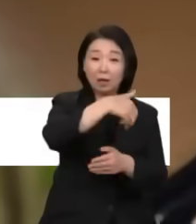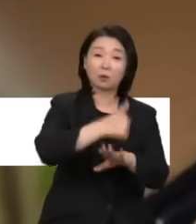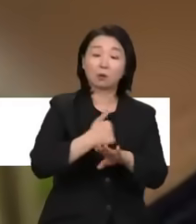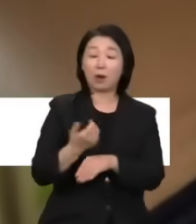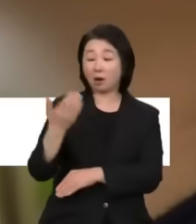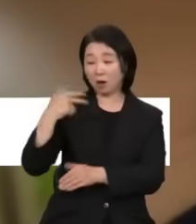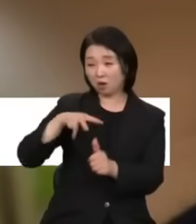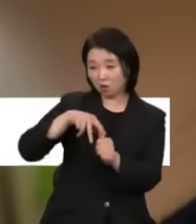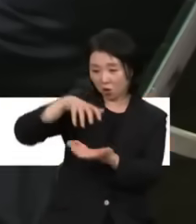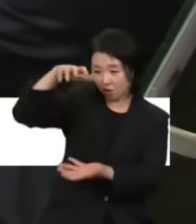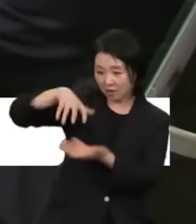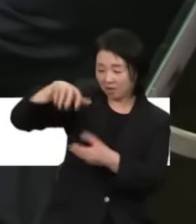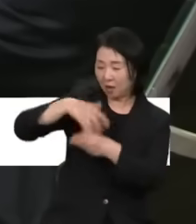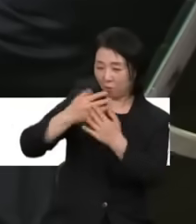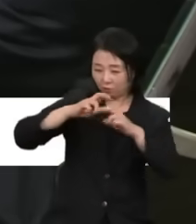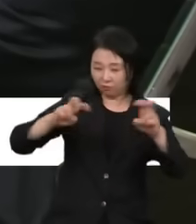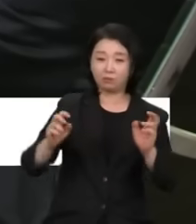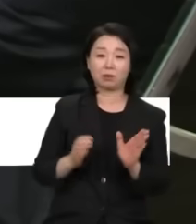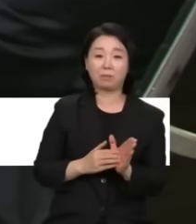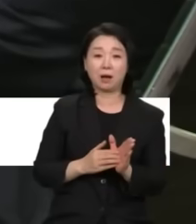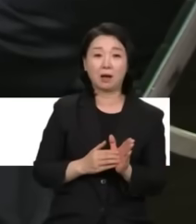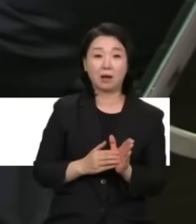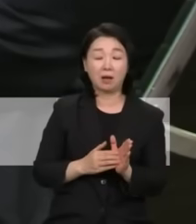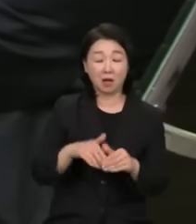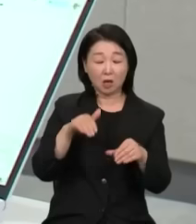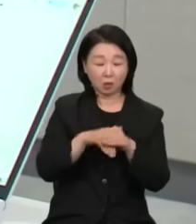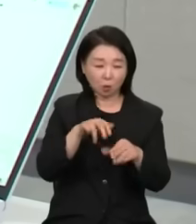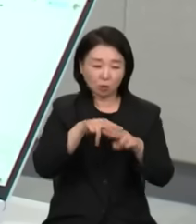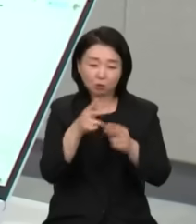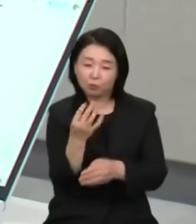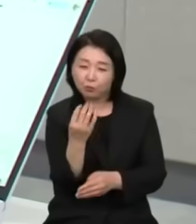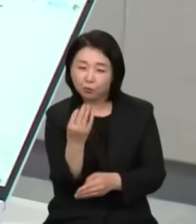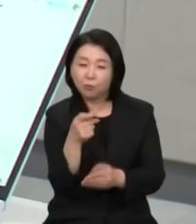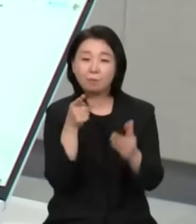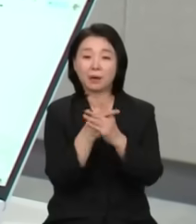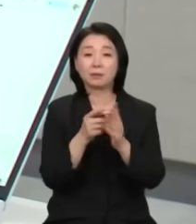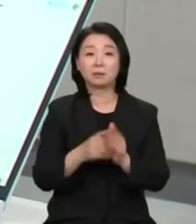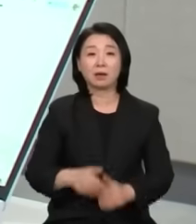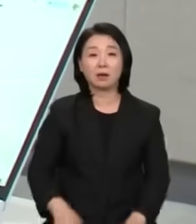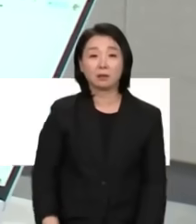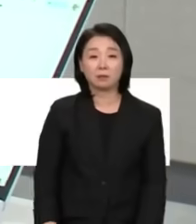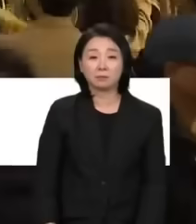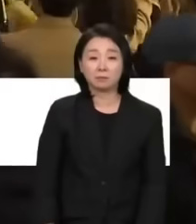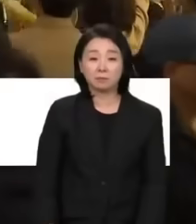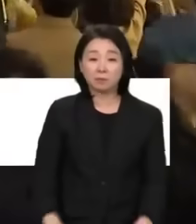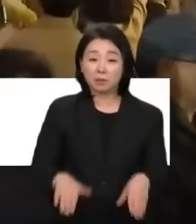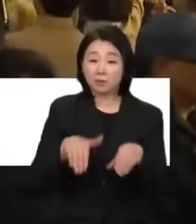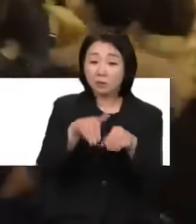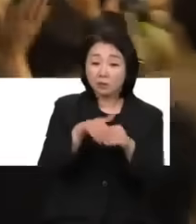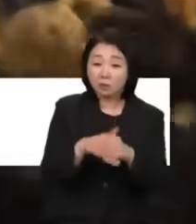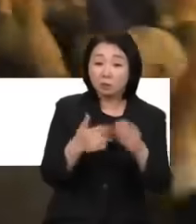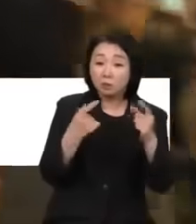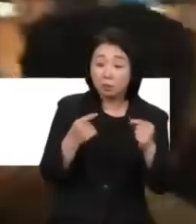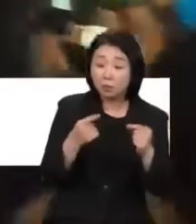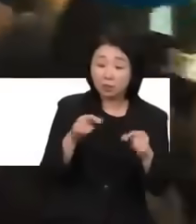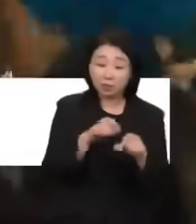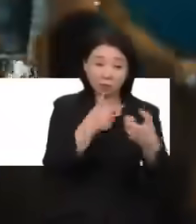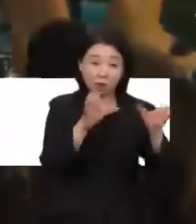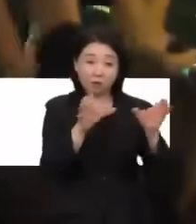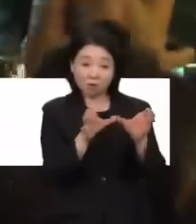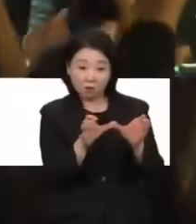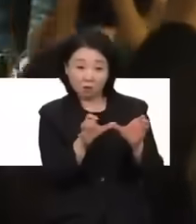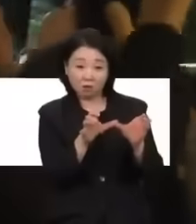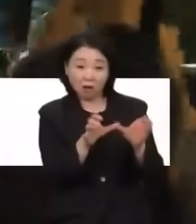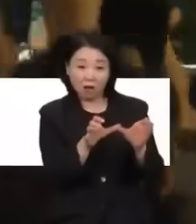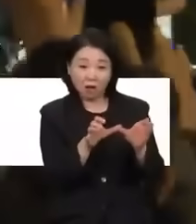선거 데이터 등을 전수 분석해 총선 의석수를 예측했습니다 이번 선거와 같이 특정 정당의 전국적